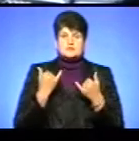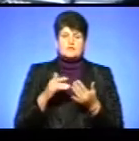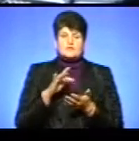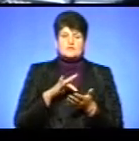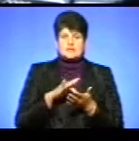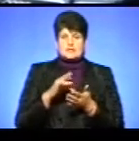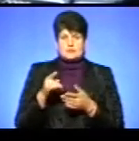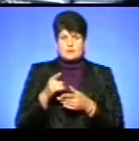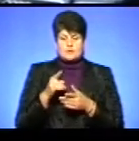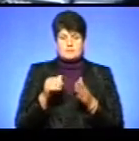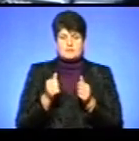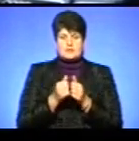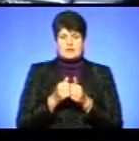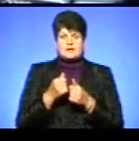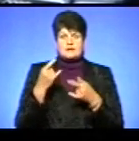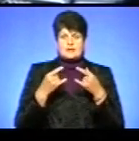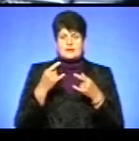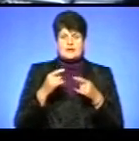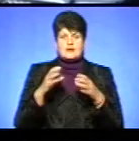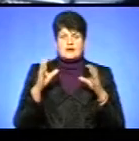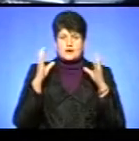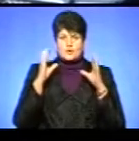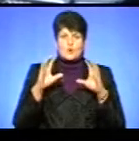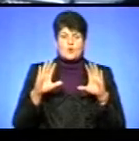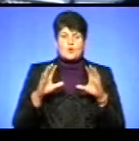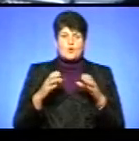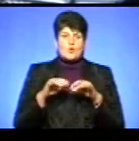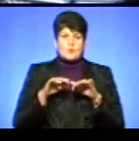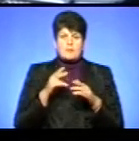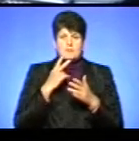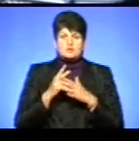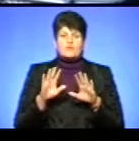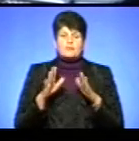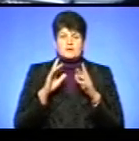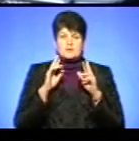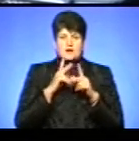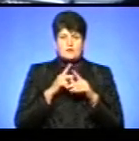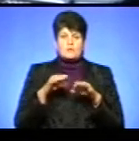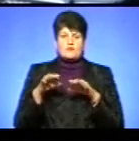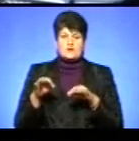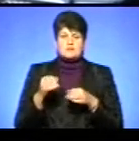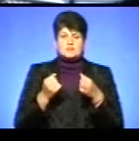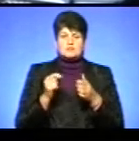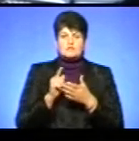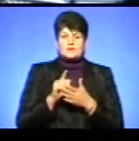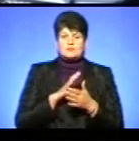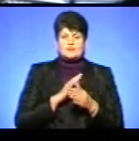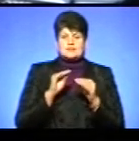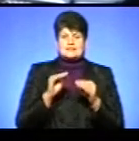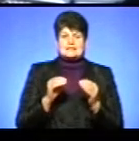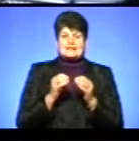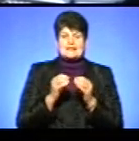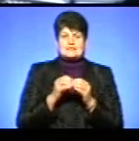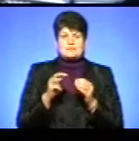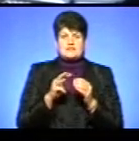центрі Тернополя під телерадіокомпанією бачимо випадок неправильного паркування. За правилами, машини мали би припаркуватися хоча б за 10 метрів